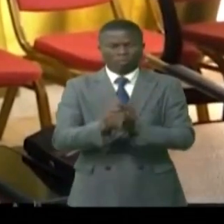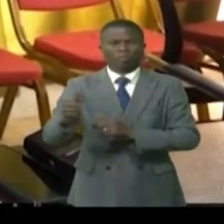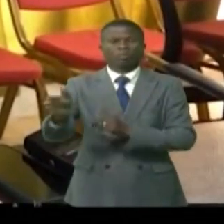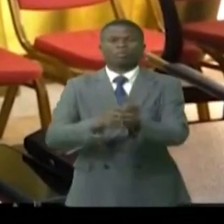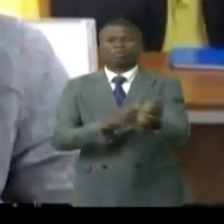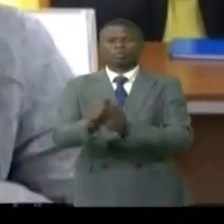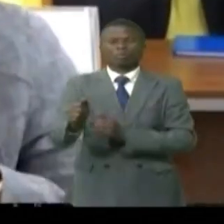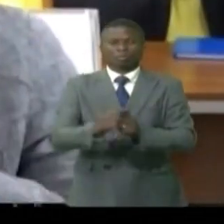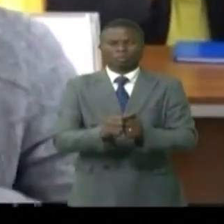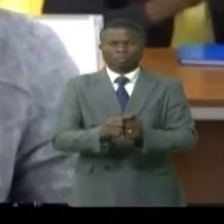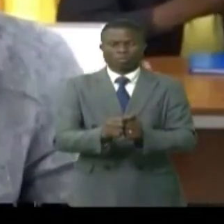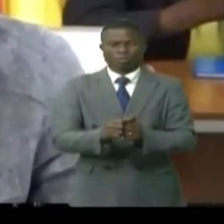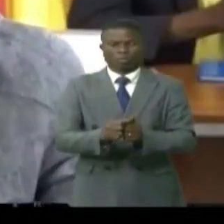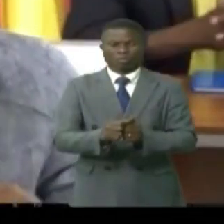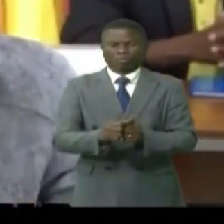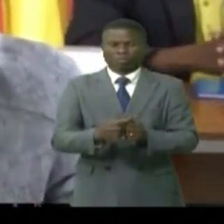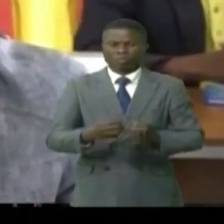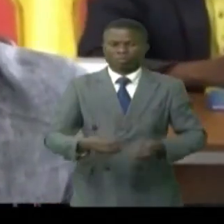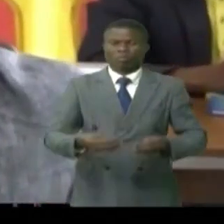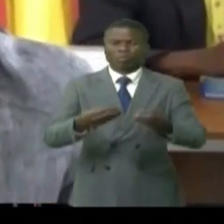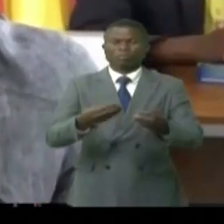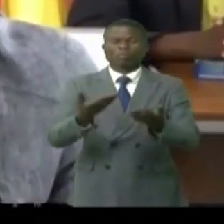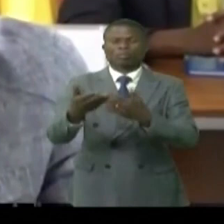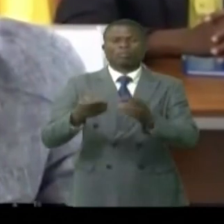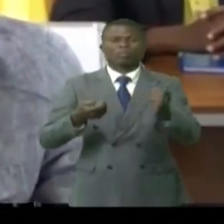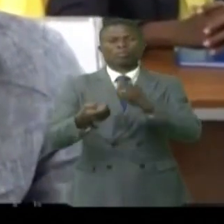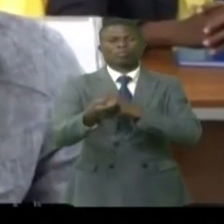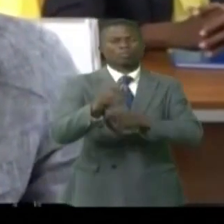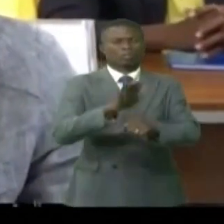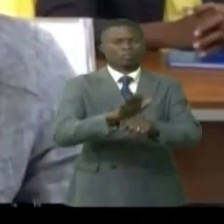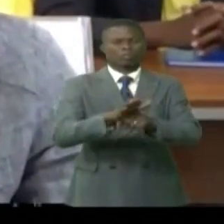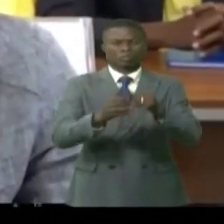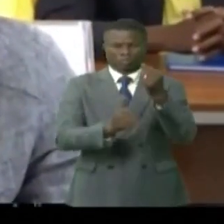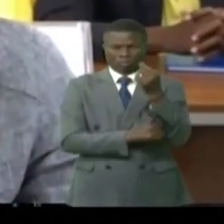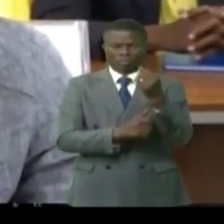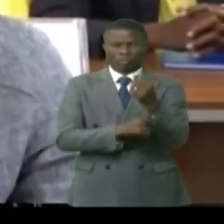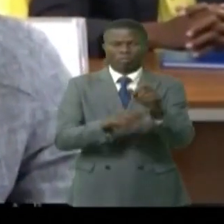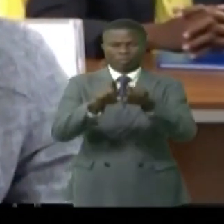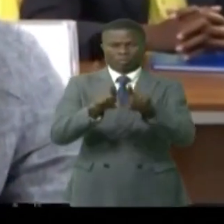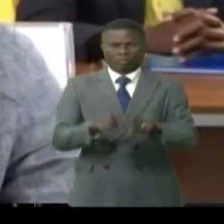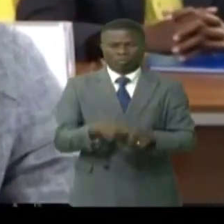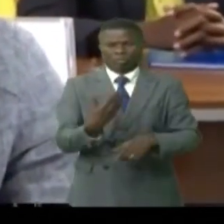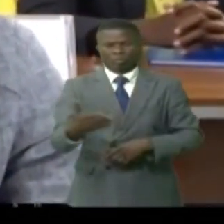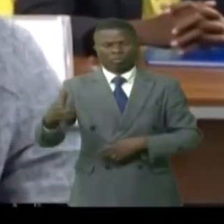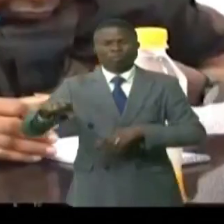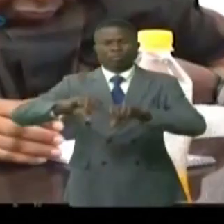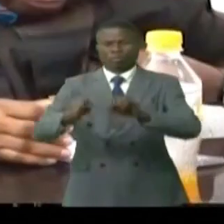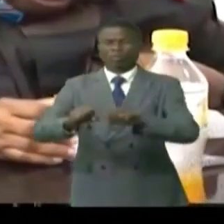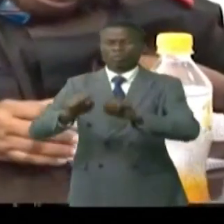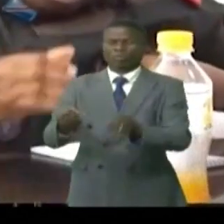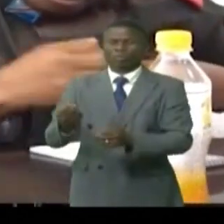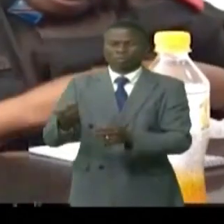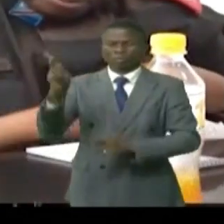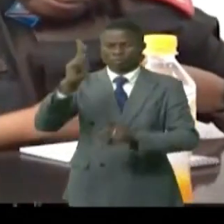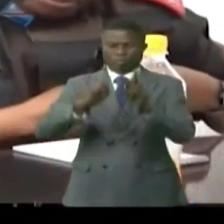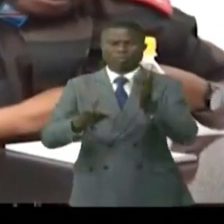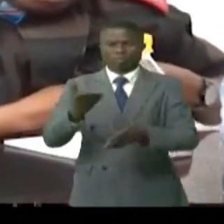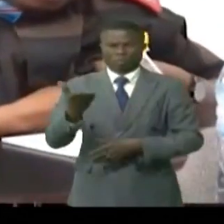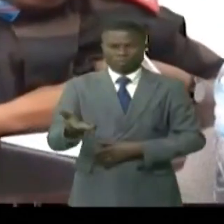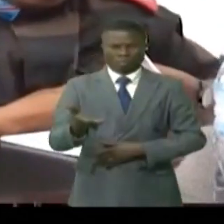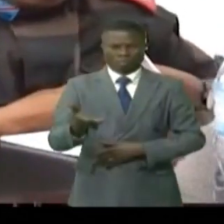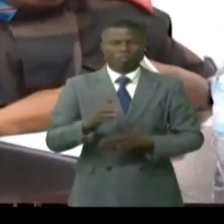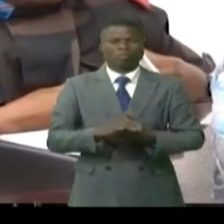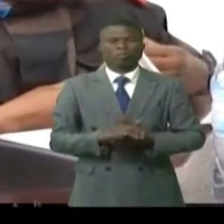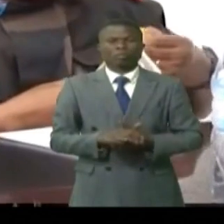dérapages conduisant à des pertes en vies humaines et des biens matériels des populations déjà